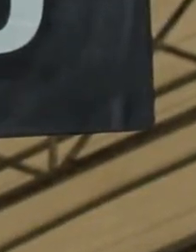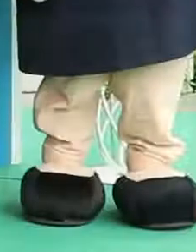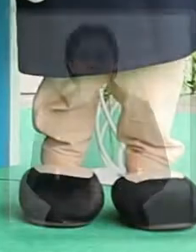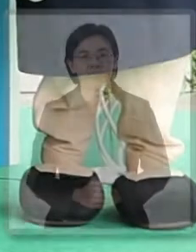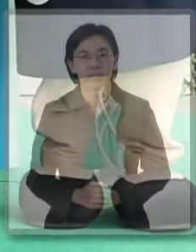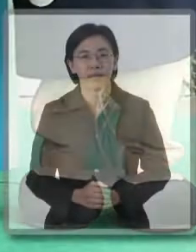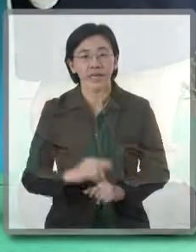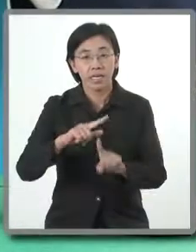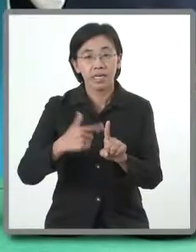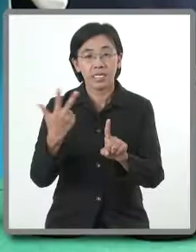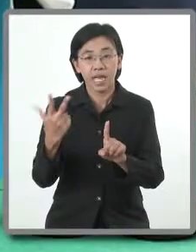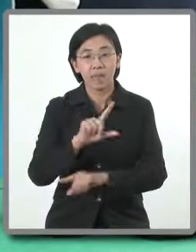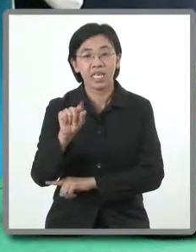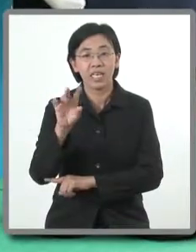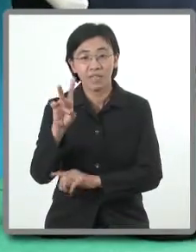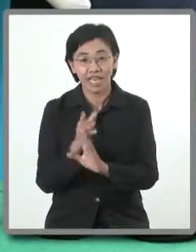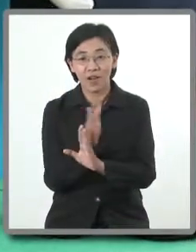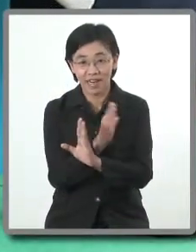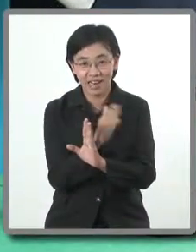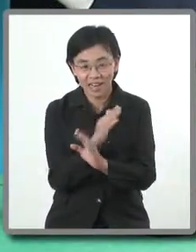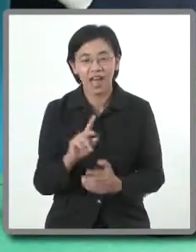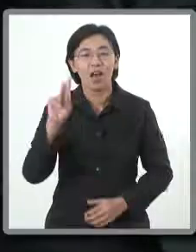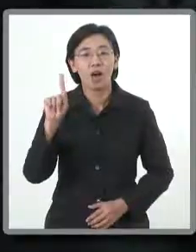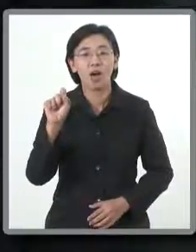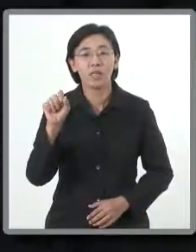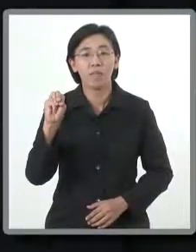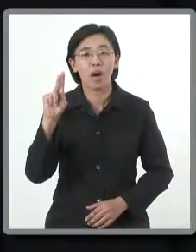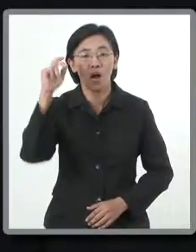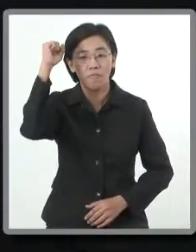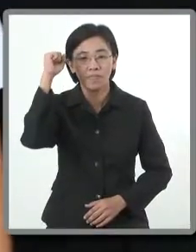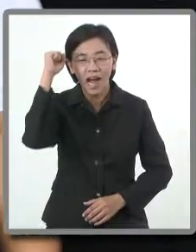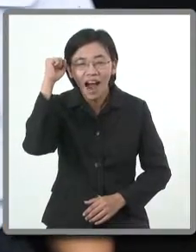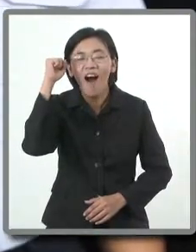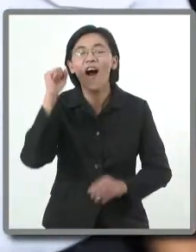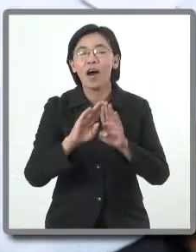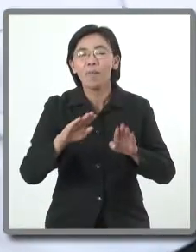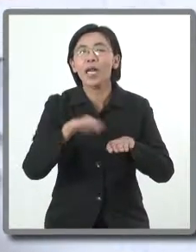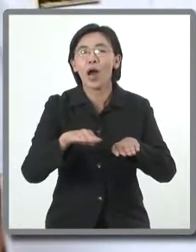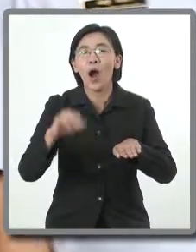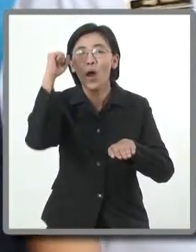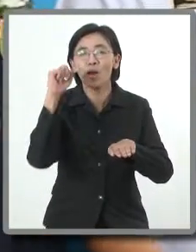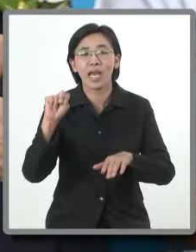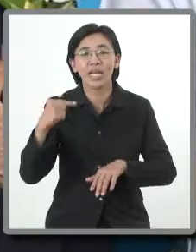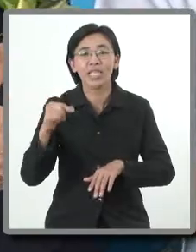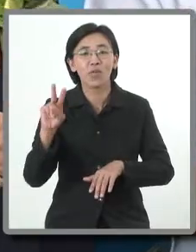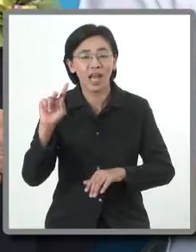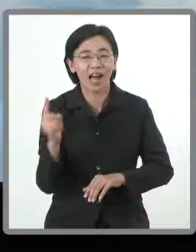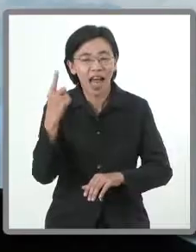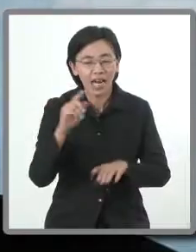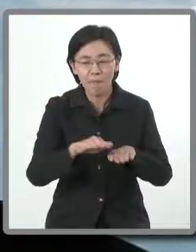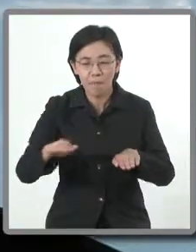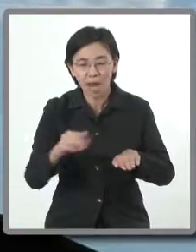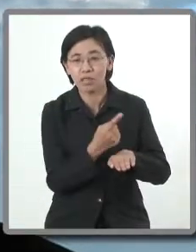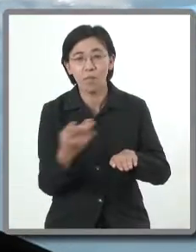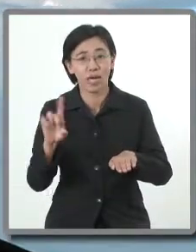วันที่27มีนาคมที่ผ่านมาทางขสมกได้จัดพิธีเปิดตัวรถเมย์ NGV รถแรกจำนวน100